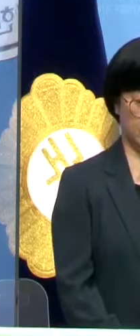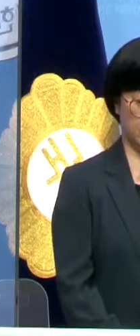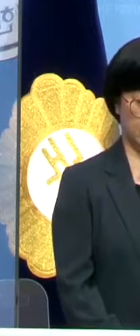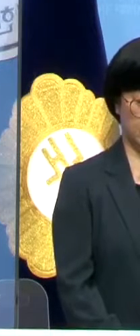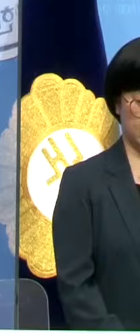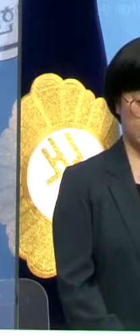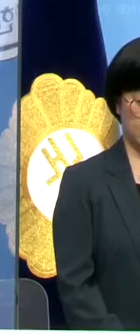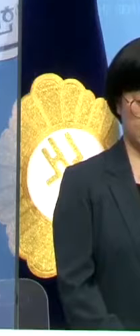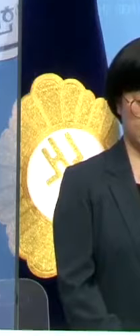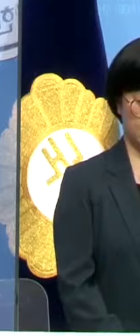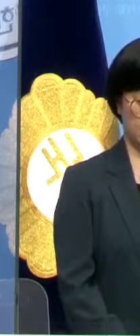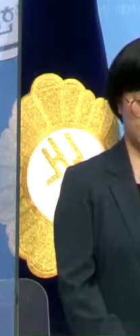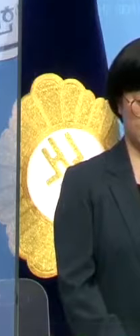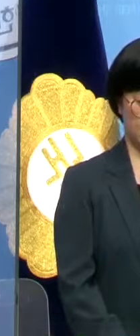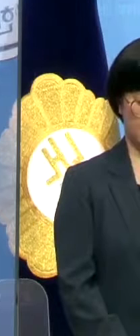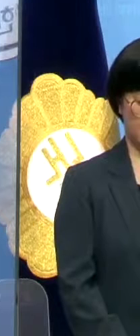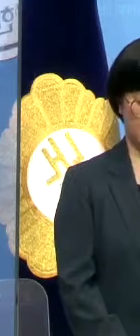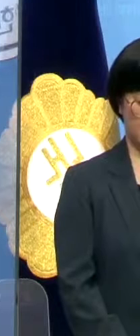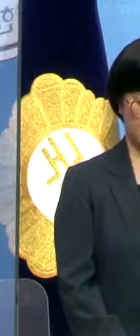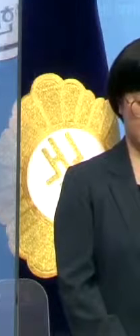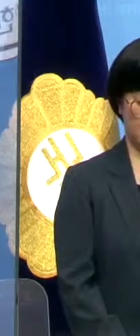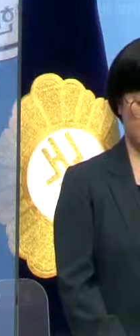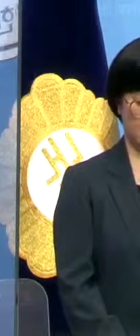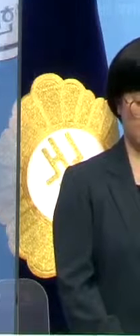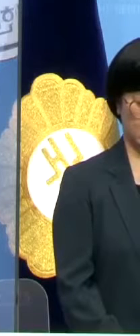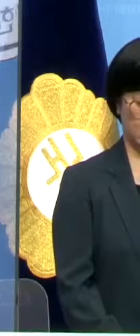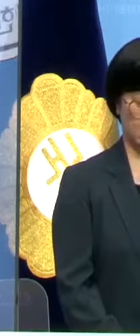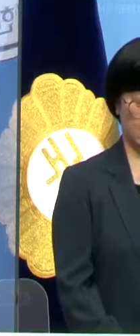어 파일링 to